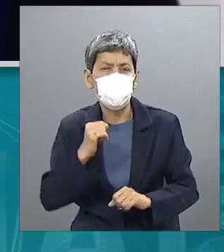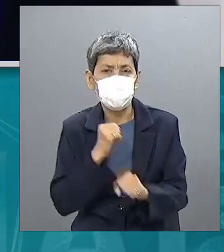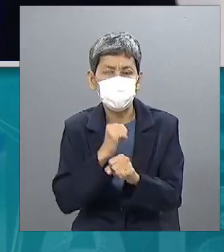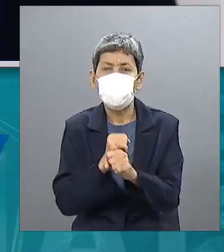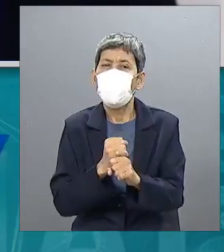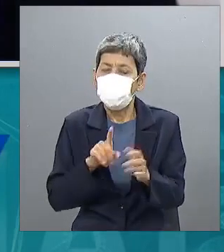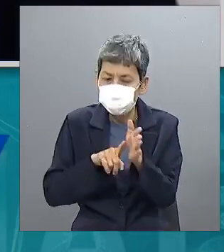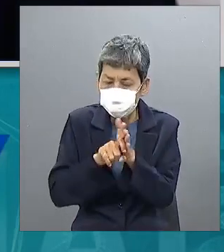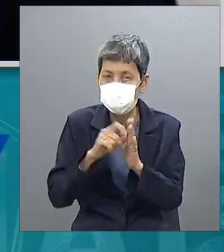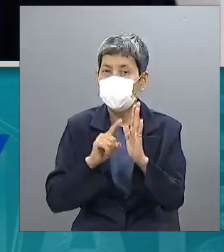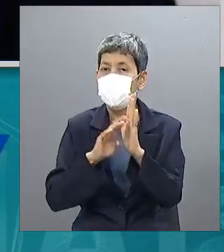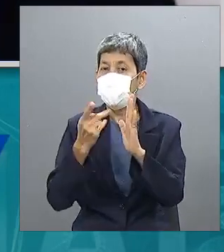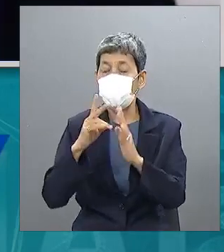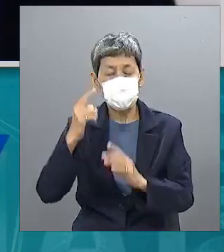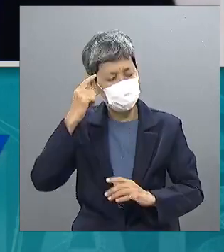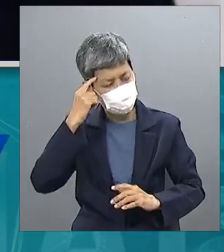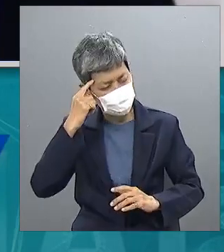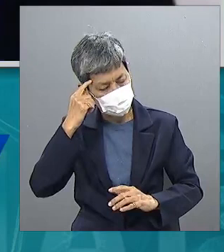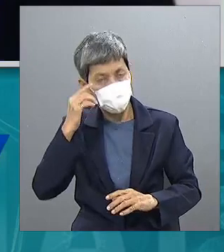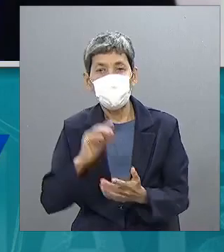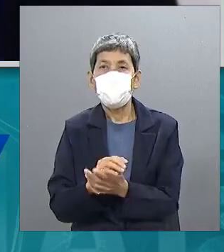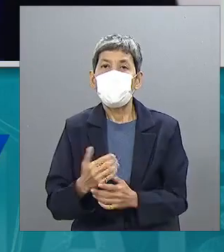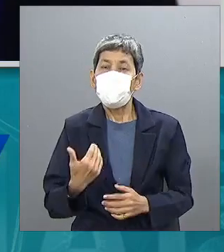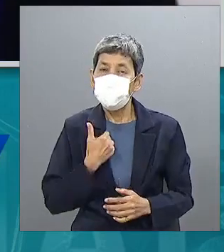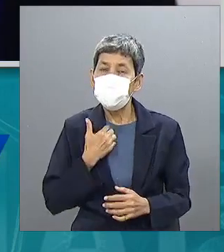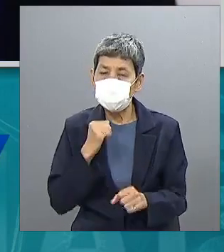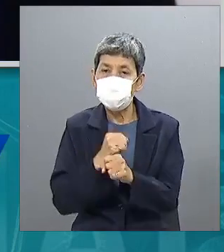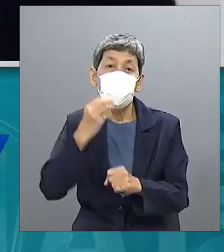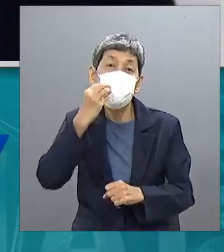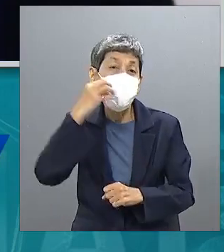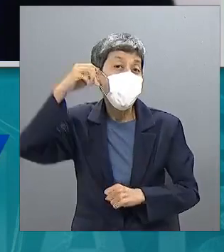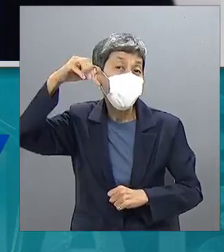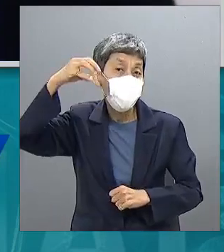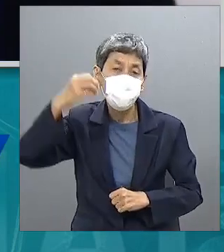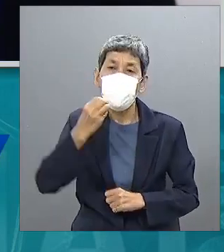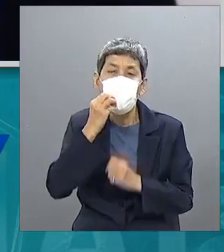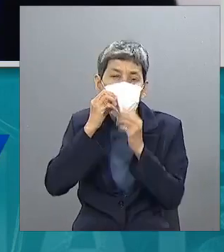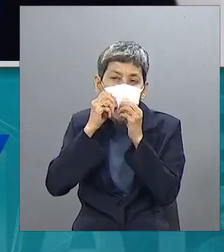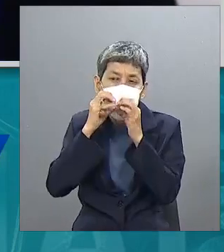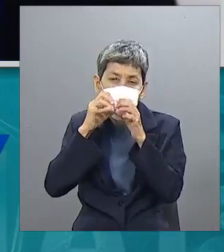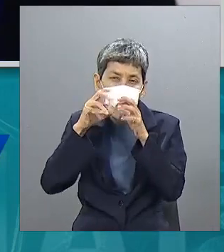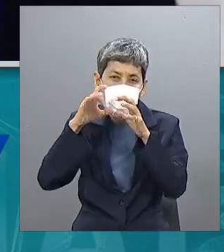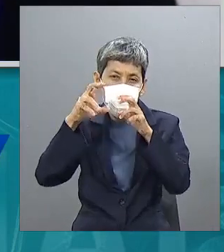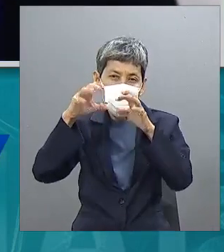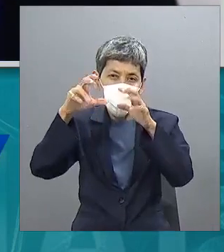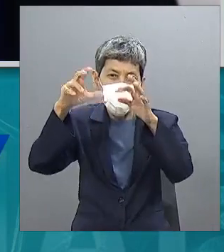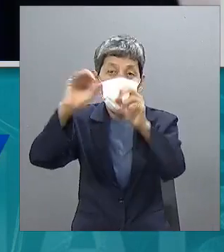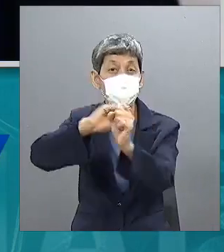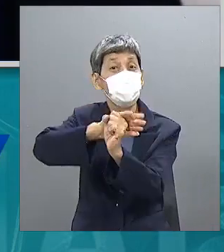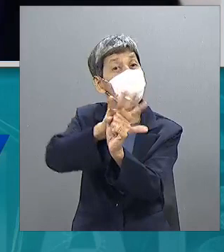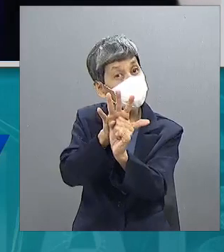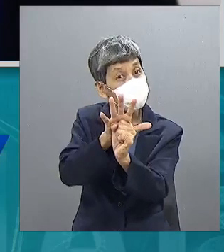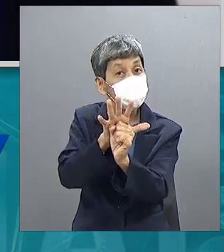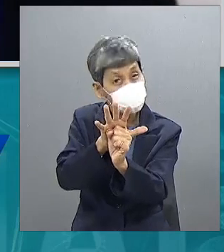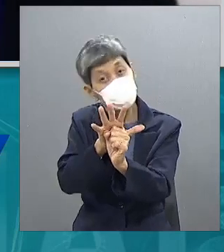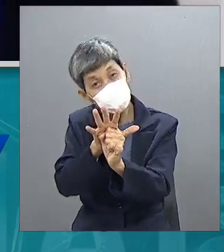เปิดของต่างประเทศที่เขาเสนอว่าที่จริงๆอ้อของหรือไฟฟ้าเนี่ยมันอาจจะพาในส่วนของตัวเชื้อโควิสิก้าวไปได้นะครับอันนี้